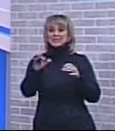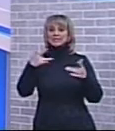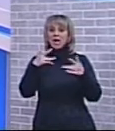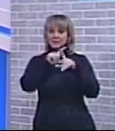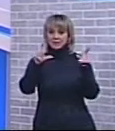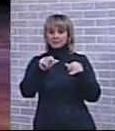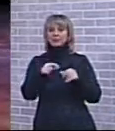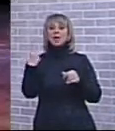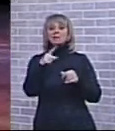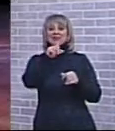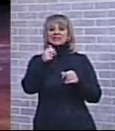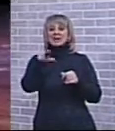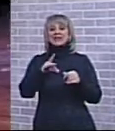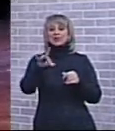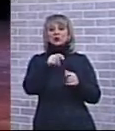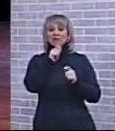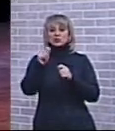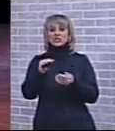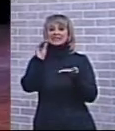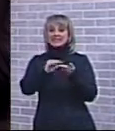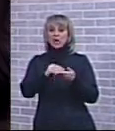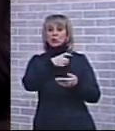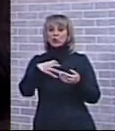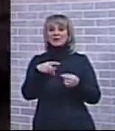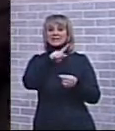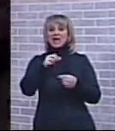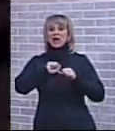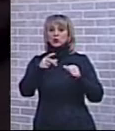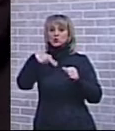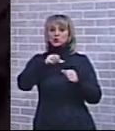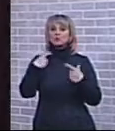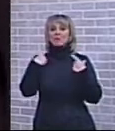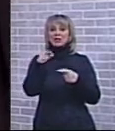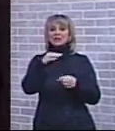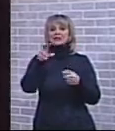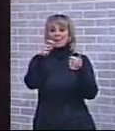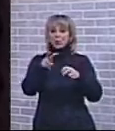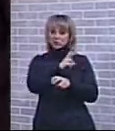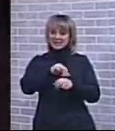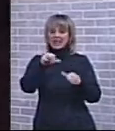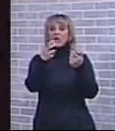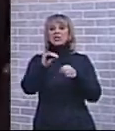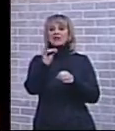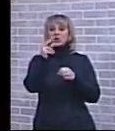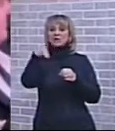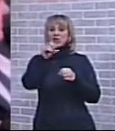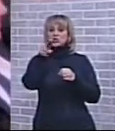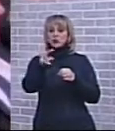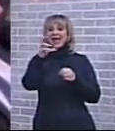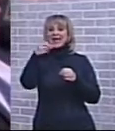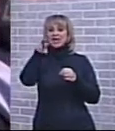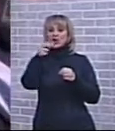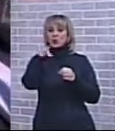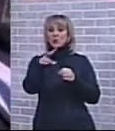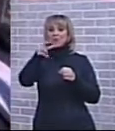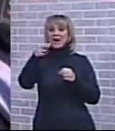Мустеатре. Первый замглавы региона вручил знаки губернатора за ратную службу полковникам таможенной службы Игорю Иванче, Виталию Эбелю и